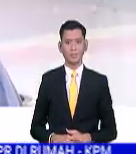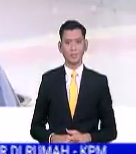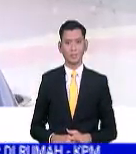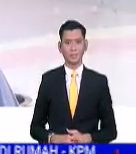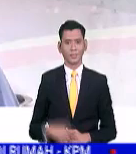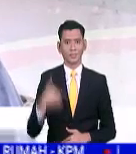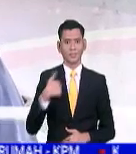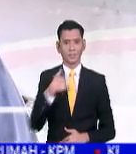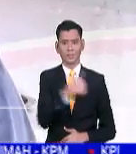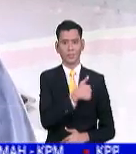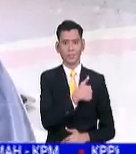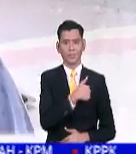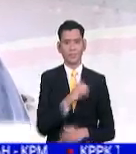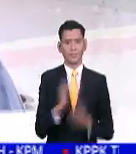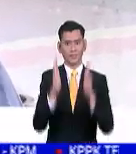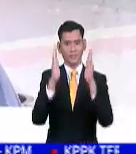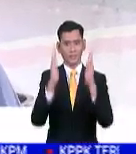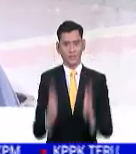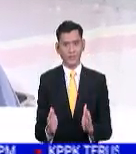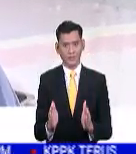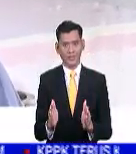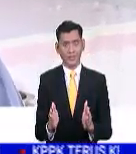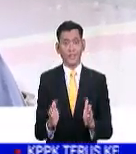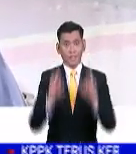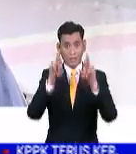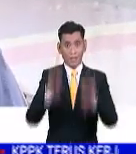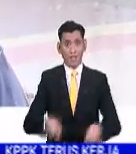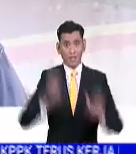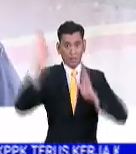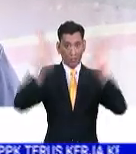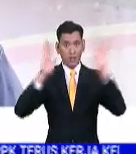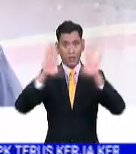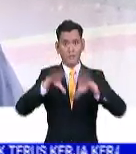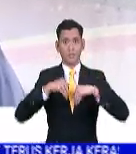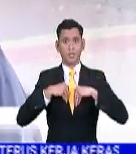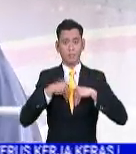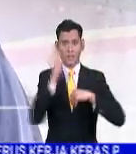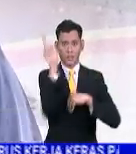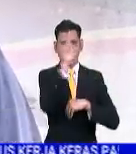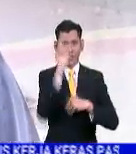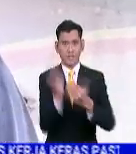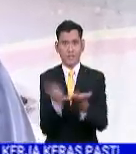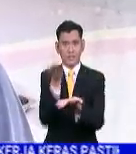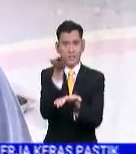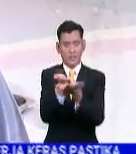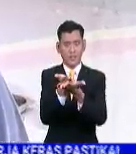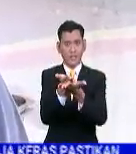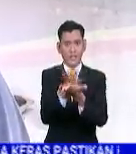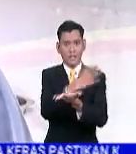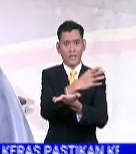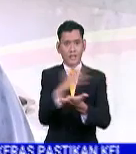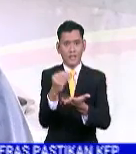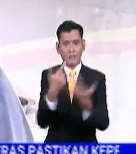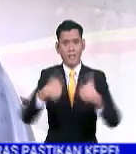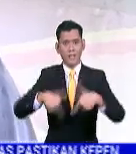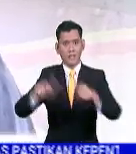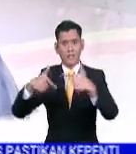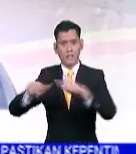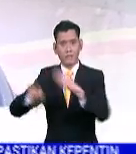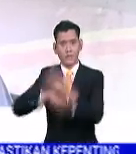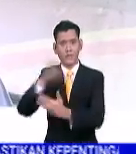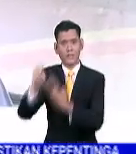Kita sebagai penduduk Seri Muda ni, kita menyambut baiklah apa yang kerajaan nak cadangkan dan apa yang pelaksanaan yang kerajaan nak